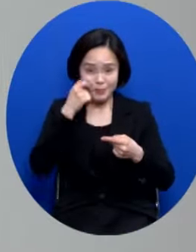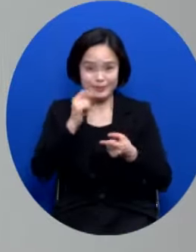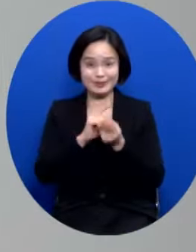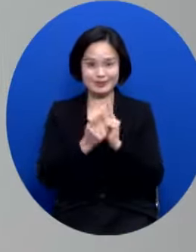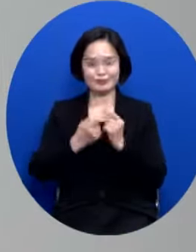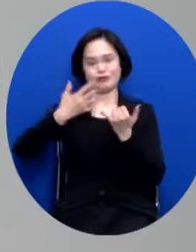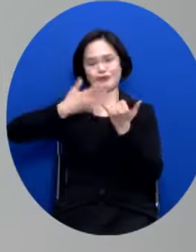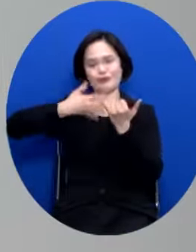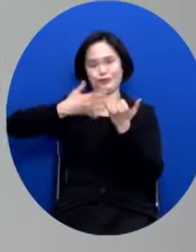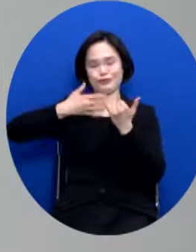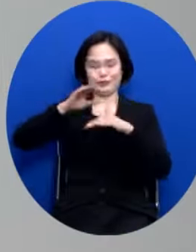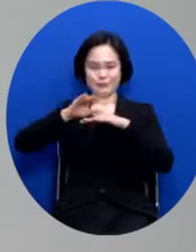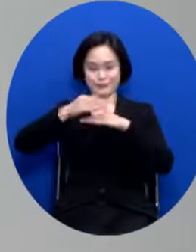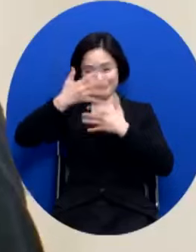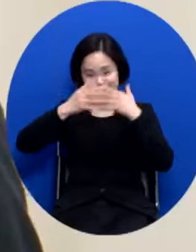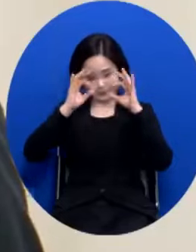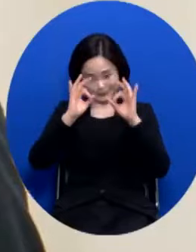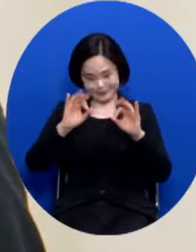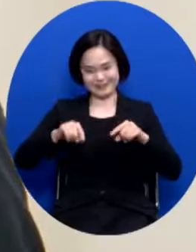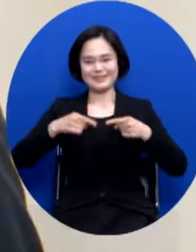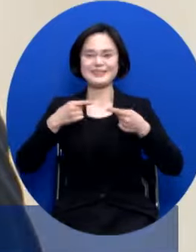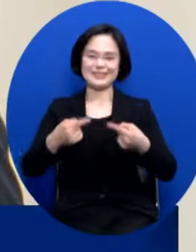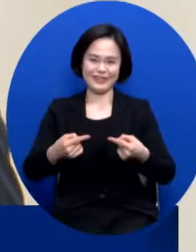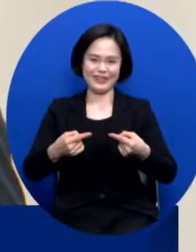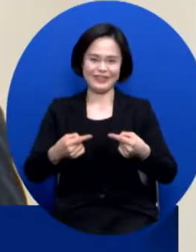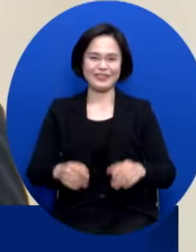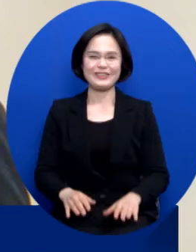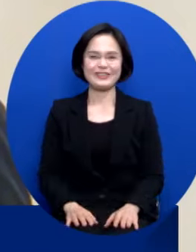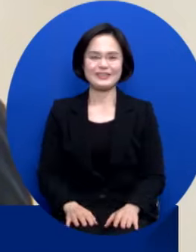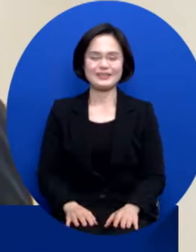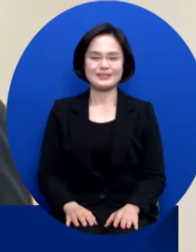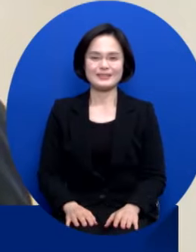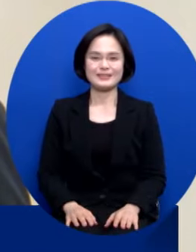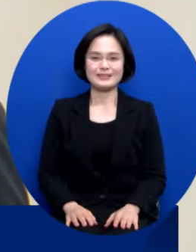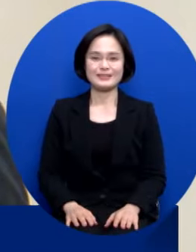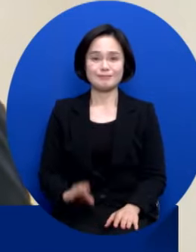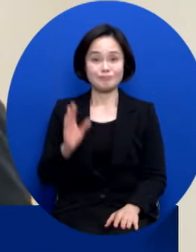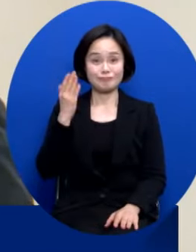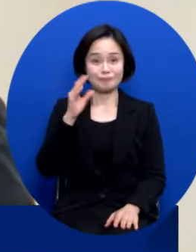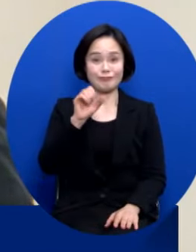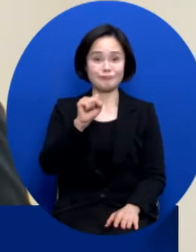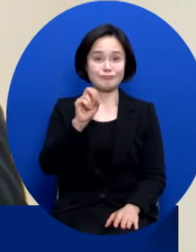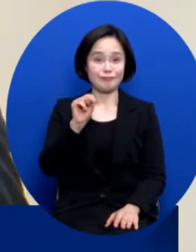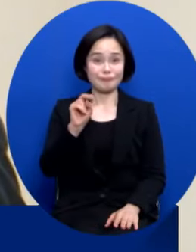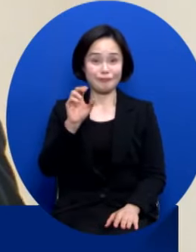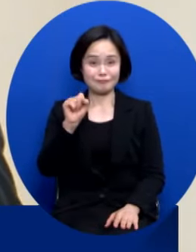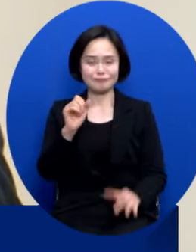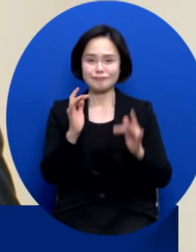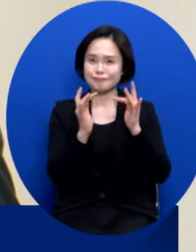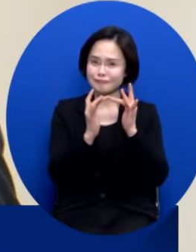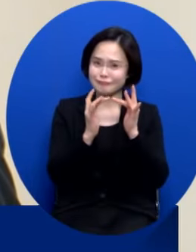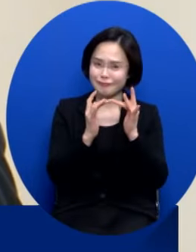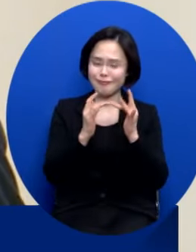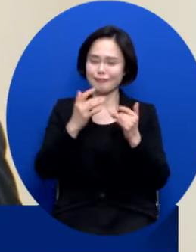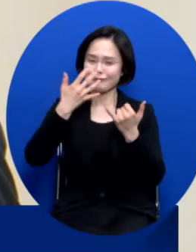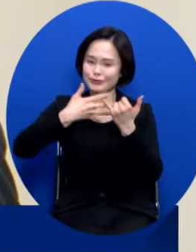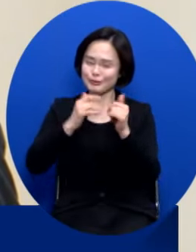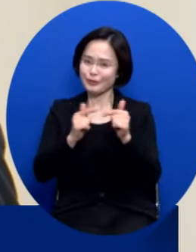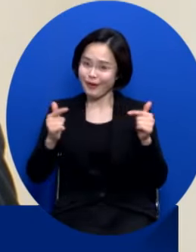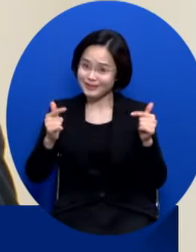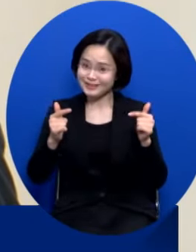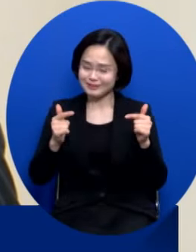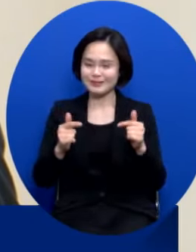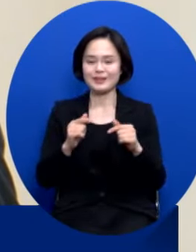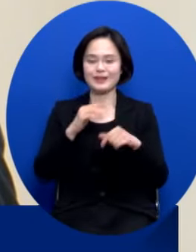한 발 더 다가갔습니다. 지금은 SNS로 얼마든지 말씀을 전파할 수 있고 전할 수 있고